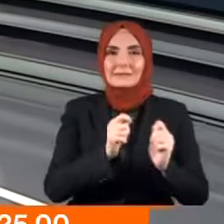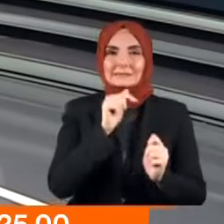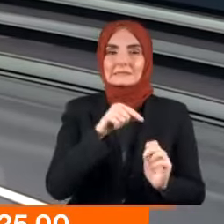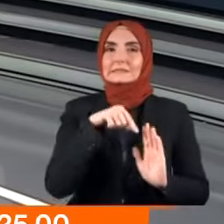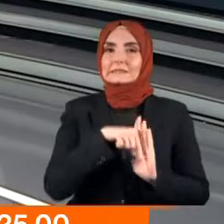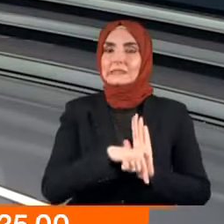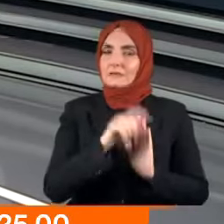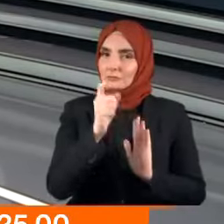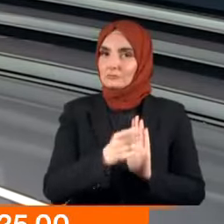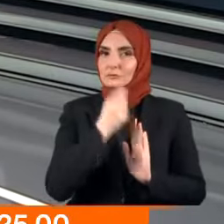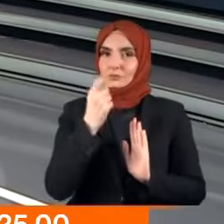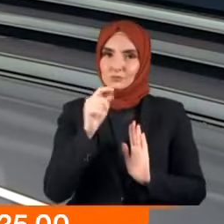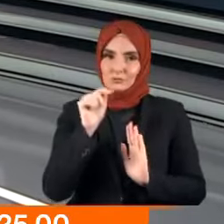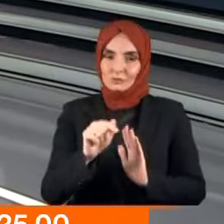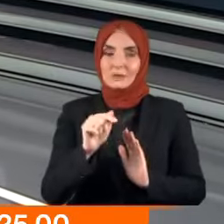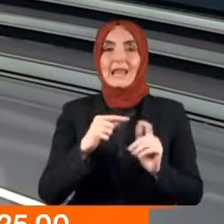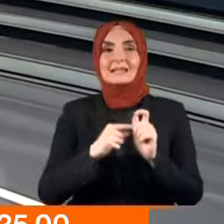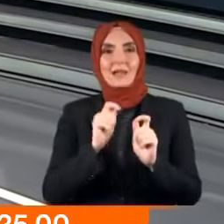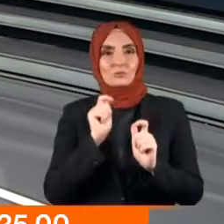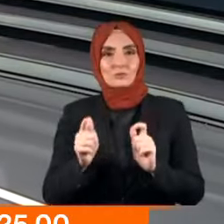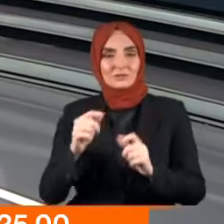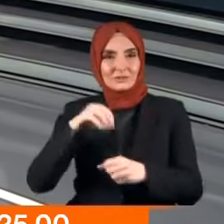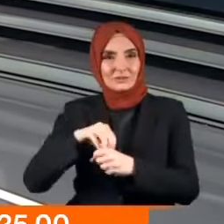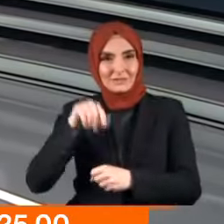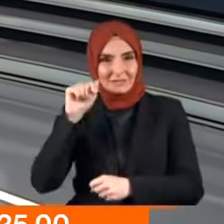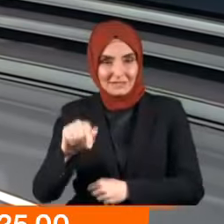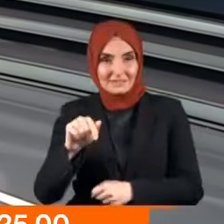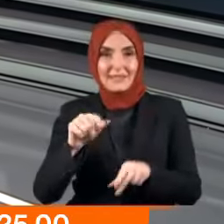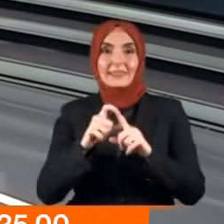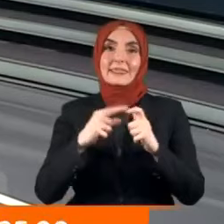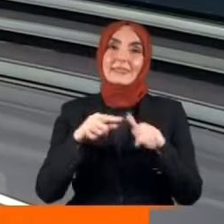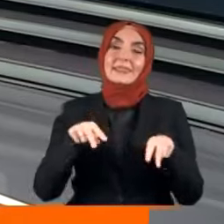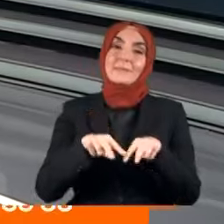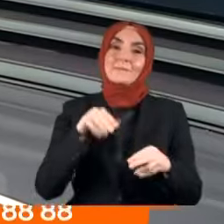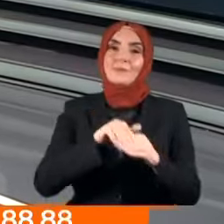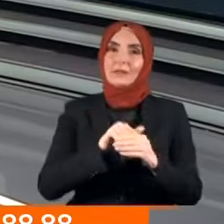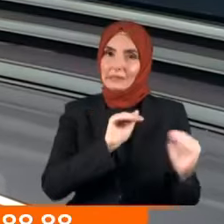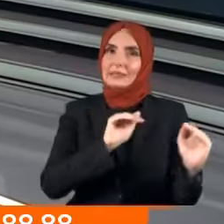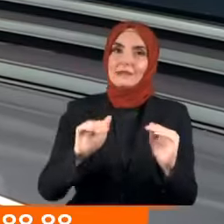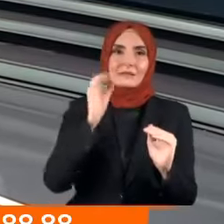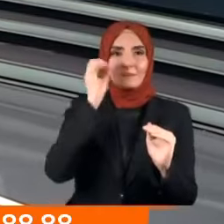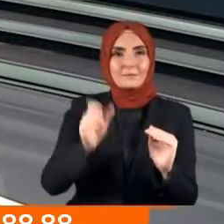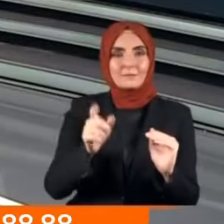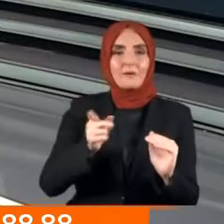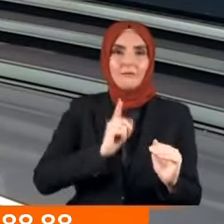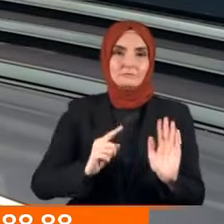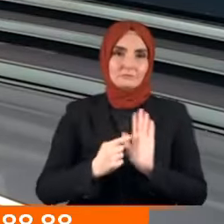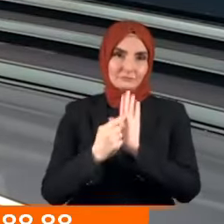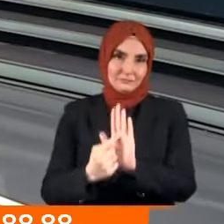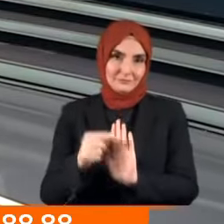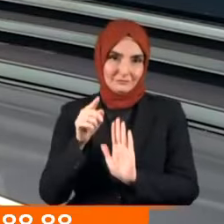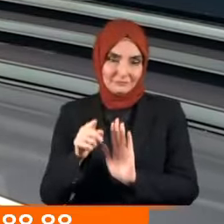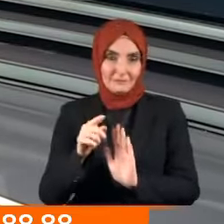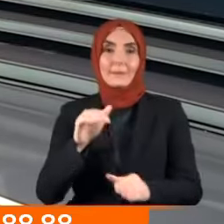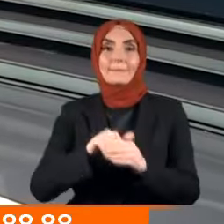Parti'nin işaret ettiği Ahmet Özel'i aday göstermişti malum. CHP'nin destek karşılığında belediye meclis üyeliğinden 10 sandalyeyi DEM